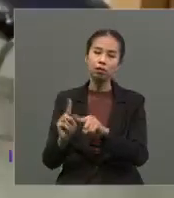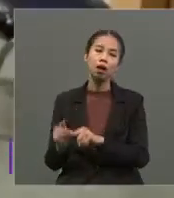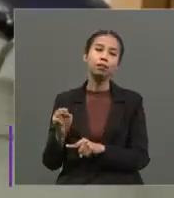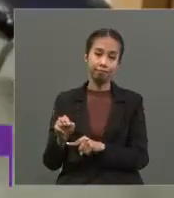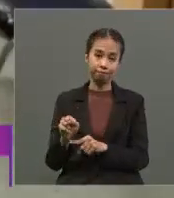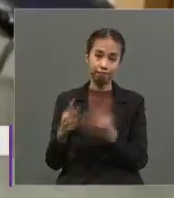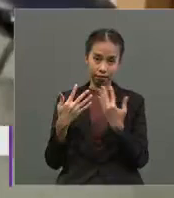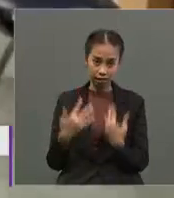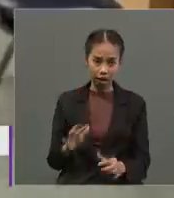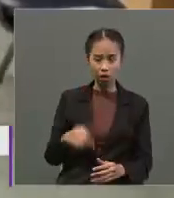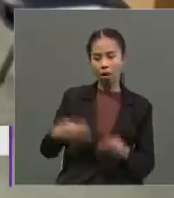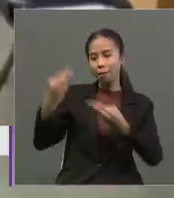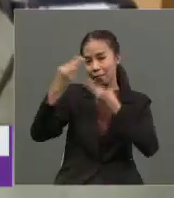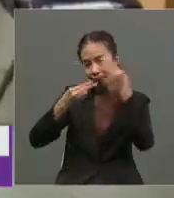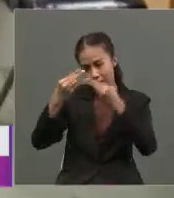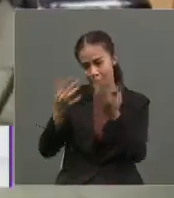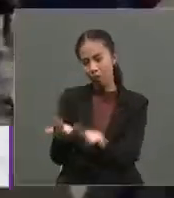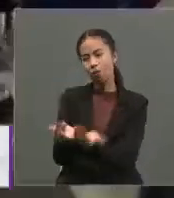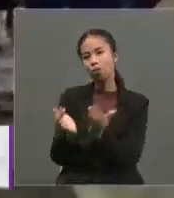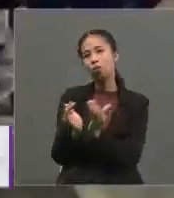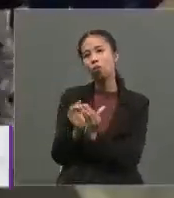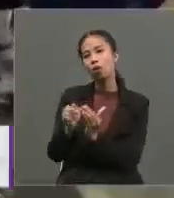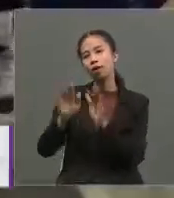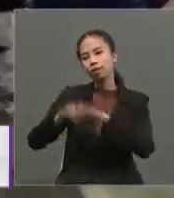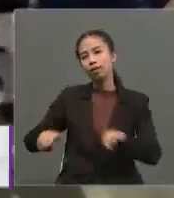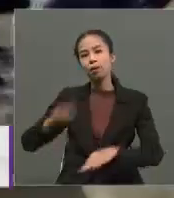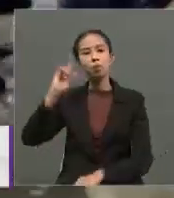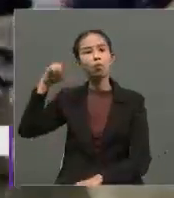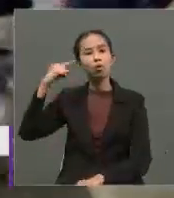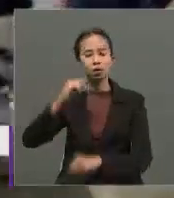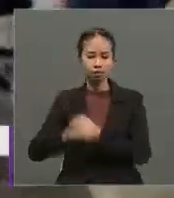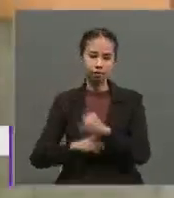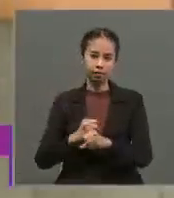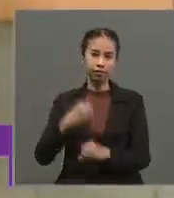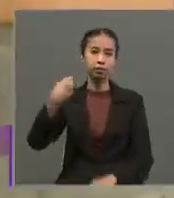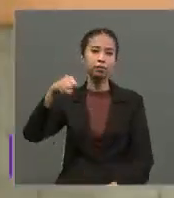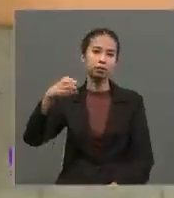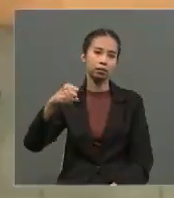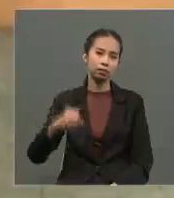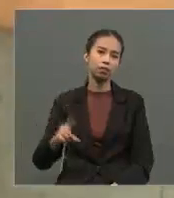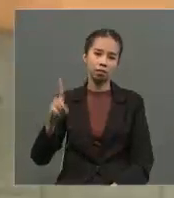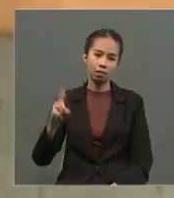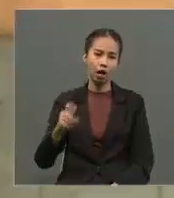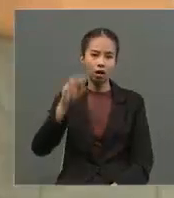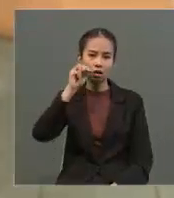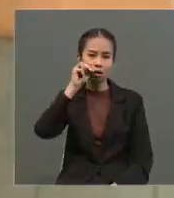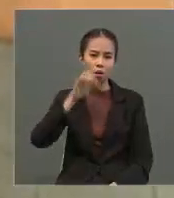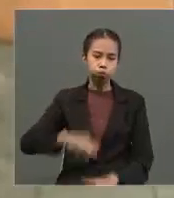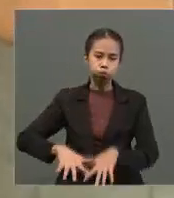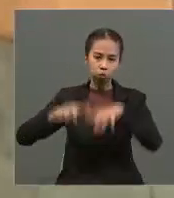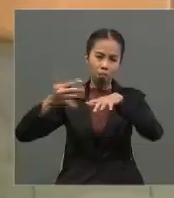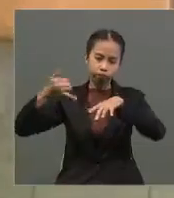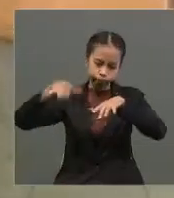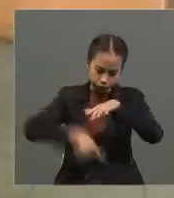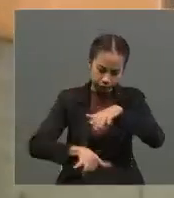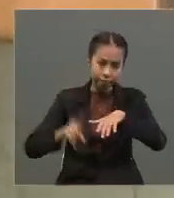ก่อนที่จะเดินทางไปเยี่ยมให้กำลังใจครอบครัวของเด็กหญิงวัย10ปีครับที่เสียชีวิตจากการจมน้ำอันนี้คือบรรย